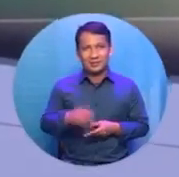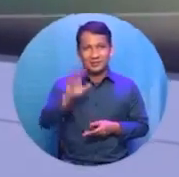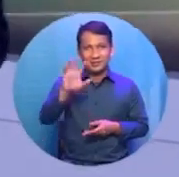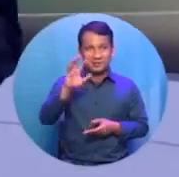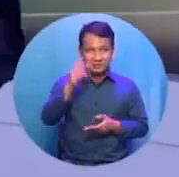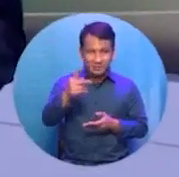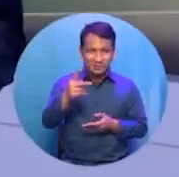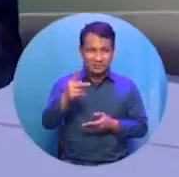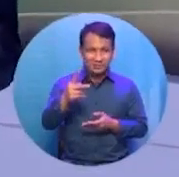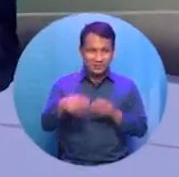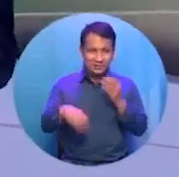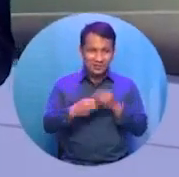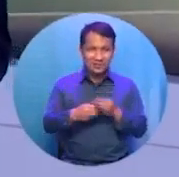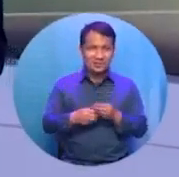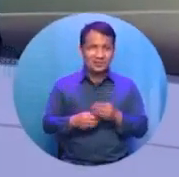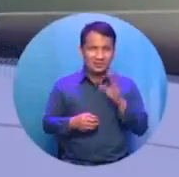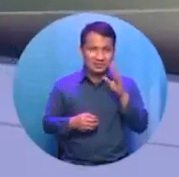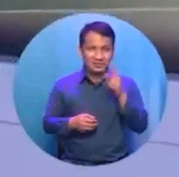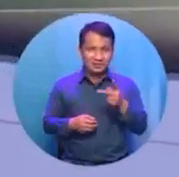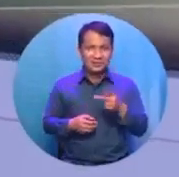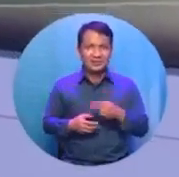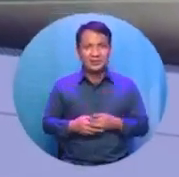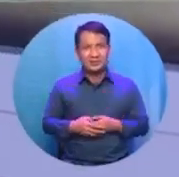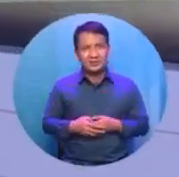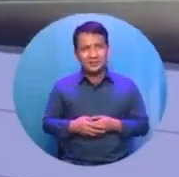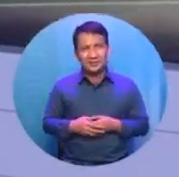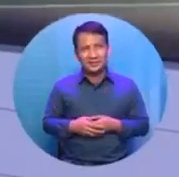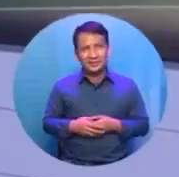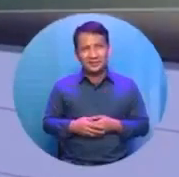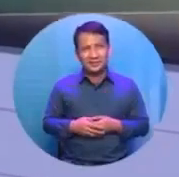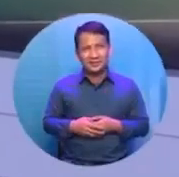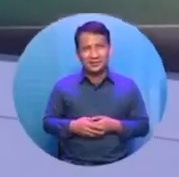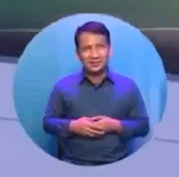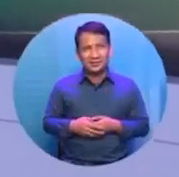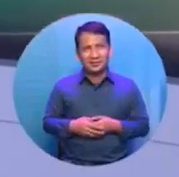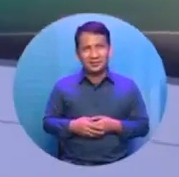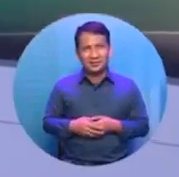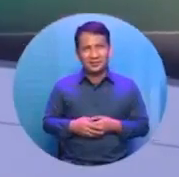5,000? 5,000. Oh.